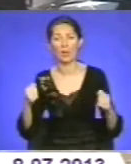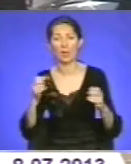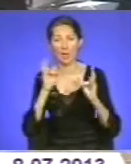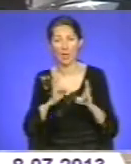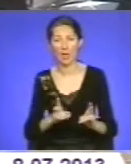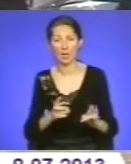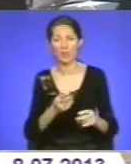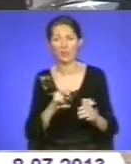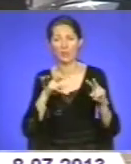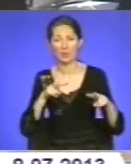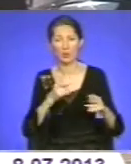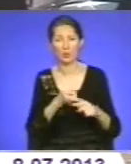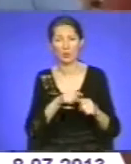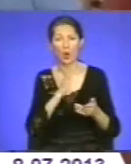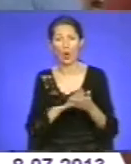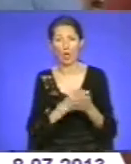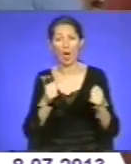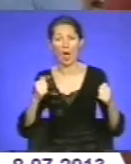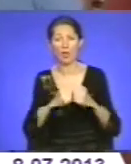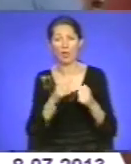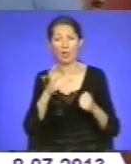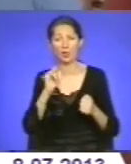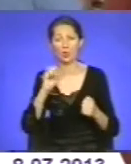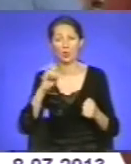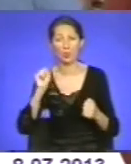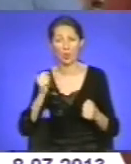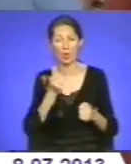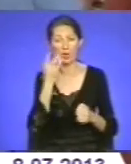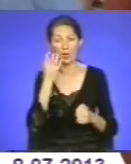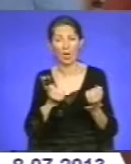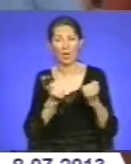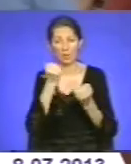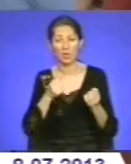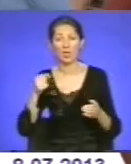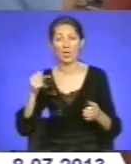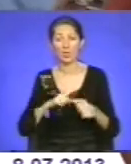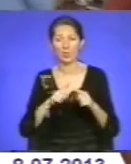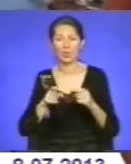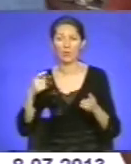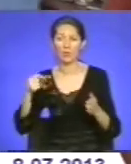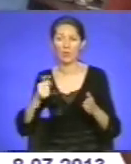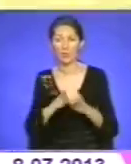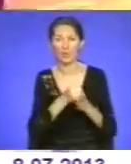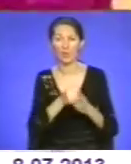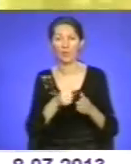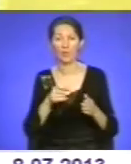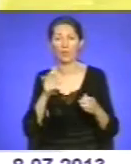Сумах, коли нетверезий водій на швидкості в'їхав у автобусну зупинку. Наслідок трагічний – 2 загиблих.